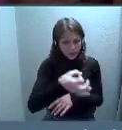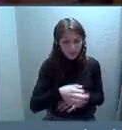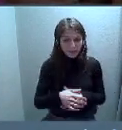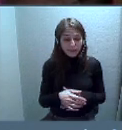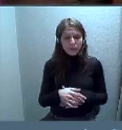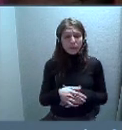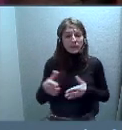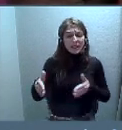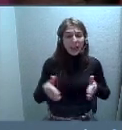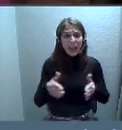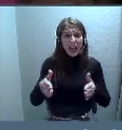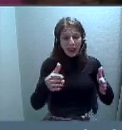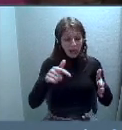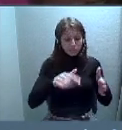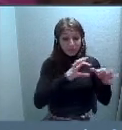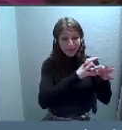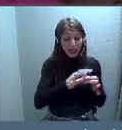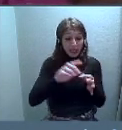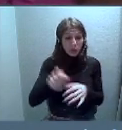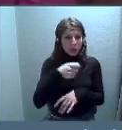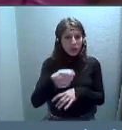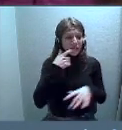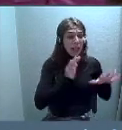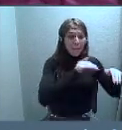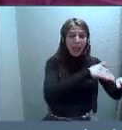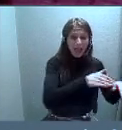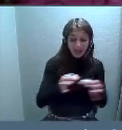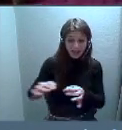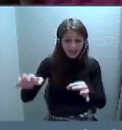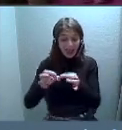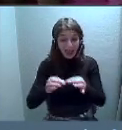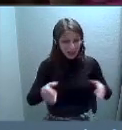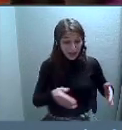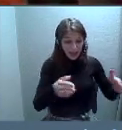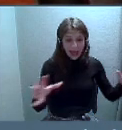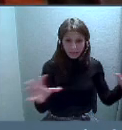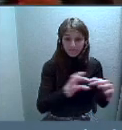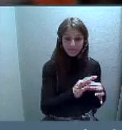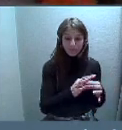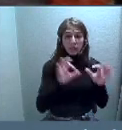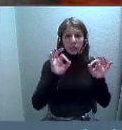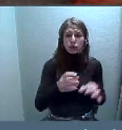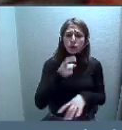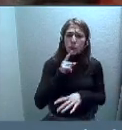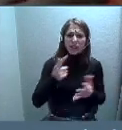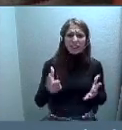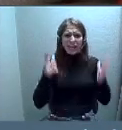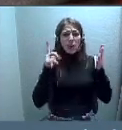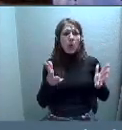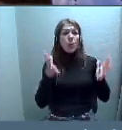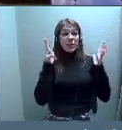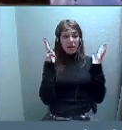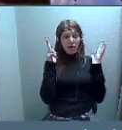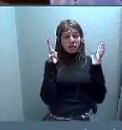Nantes à Brest, c'est le lien naturel entre la mer et la terre. Et depuis quelques années, depuis 7 ou 8 ans, nous travaillons